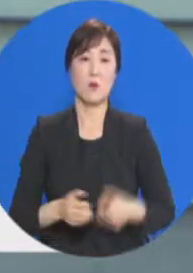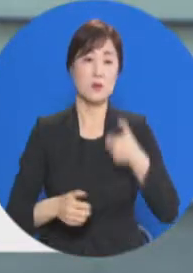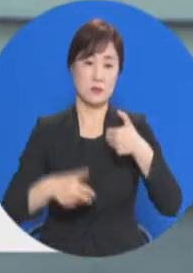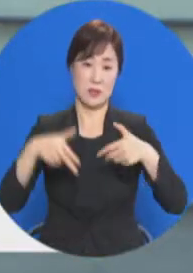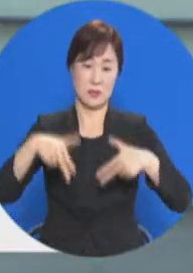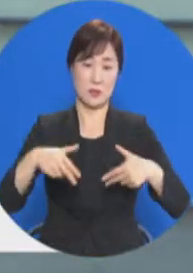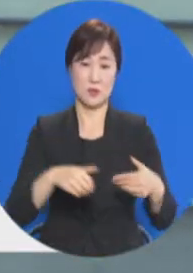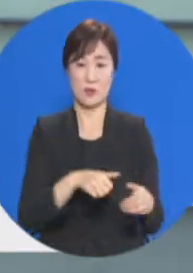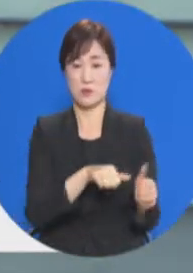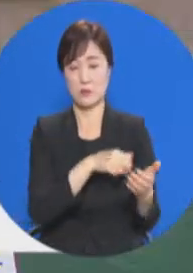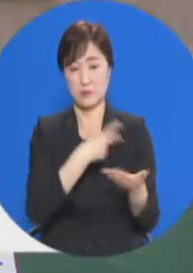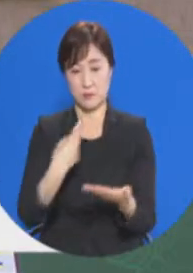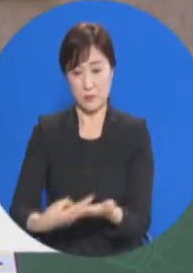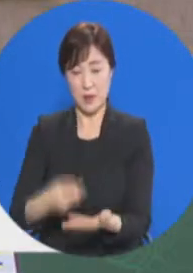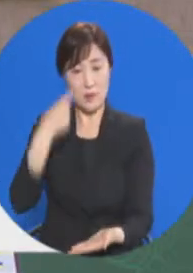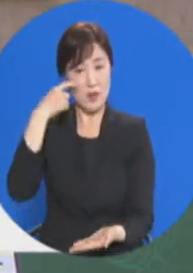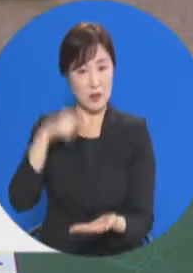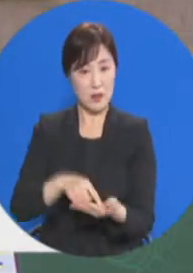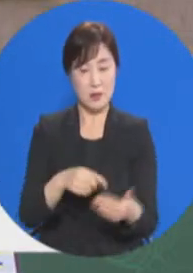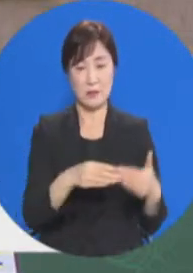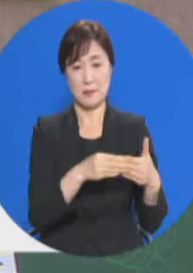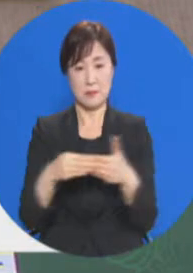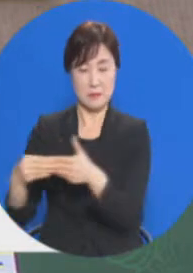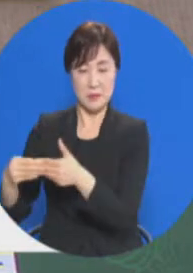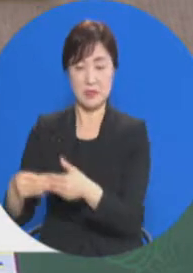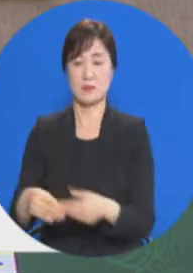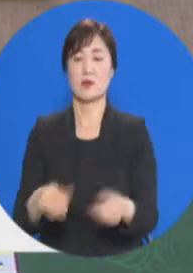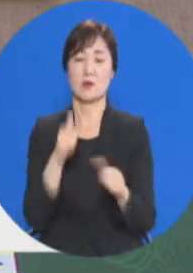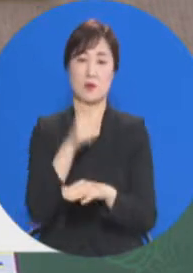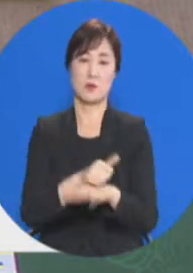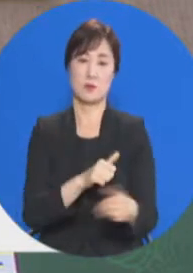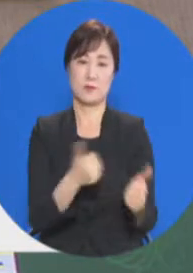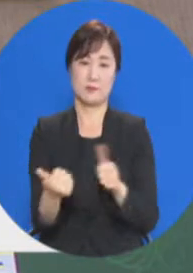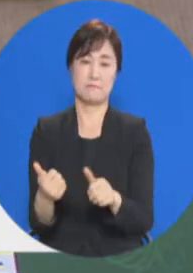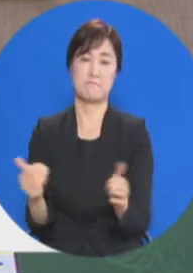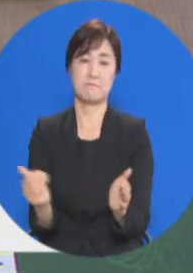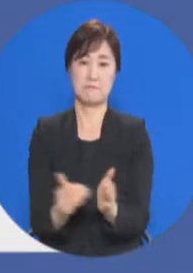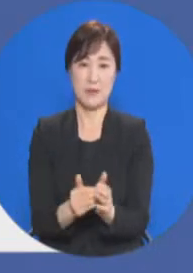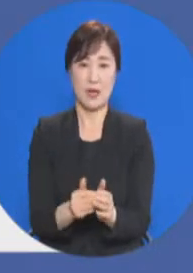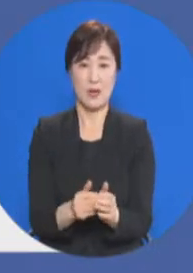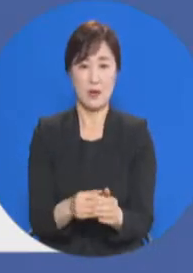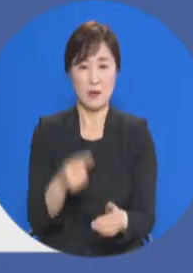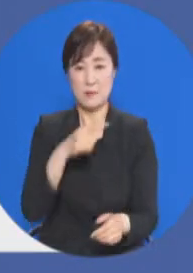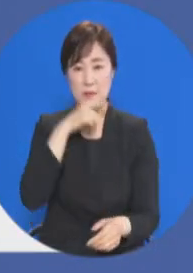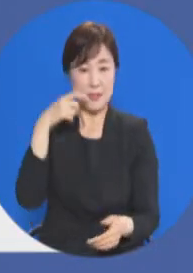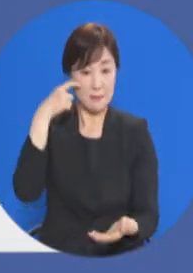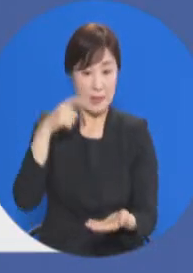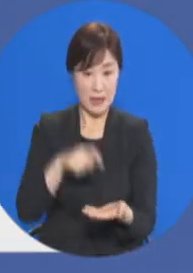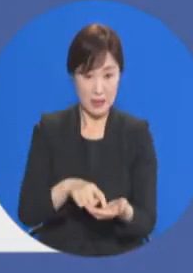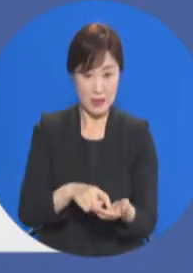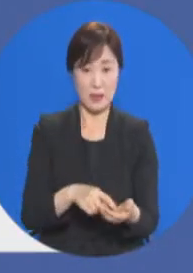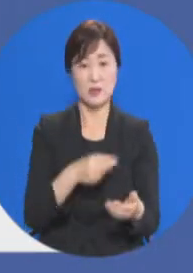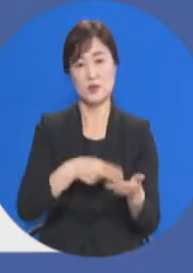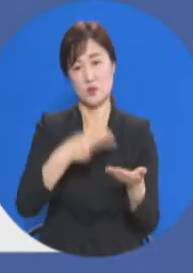옮겨졌지만 결국 숨졌습니다. 사고 현장에서는 혈흔이 발견돼 추락사고였을 가능성이 제기되고